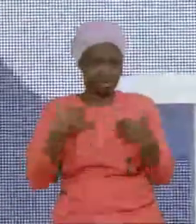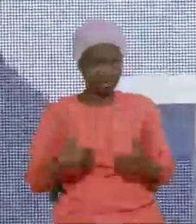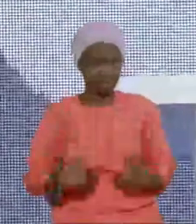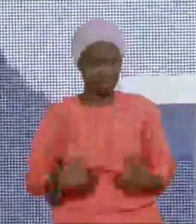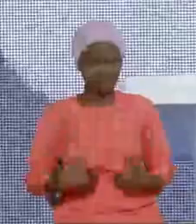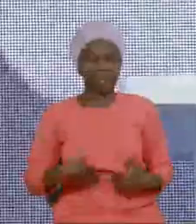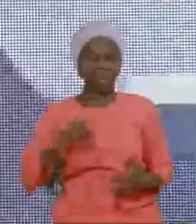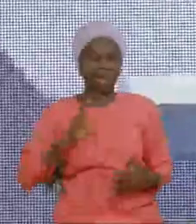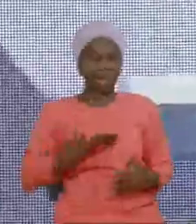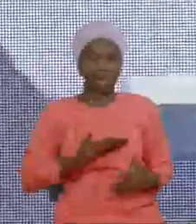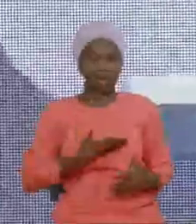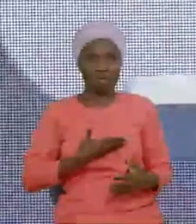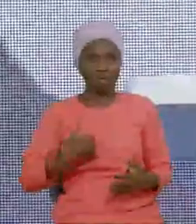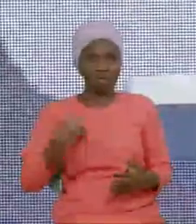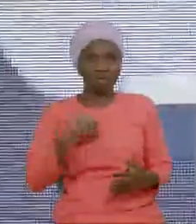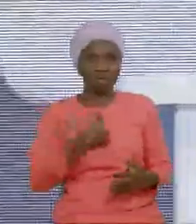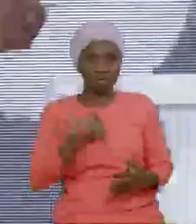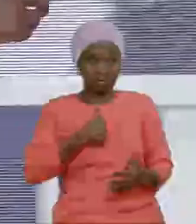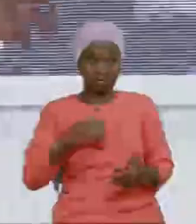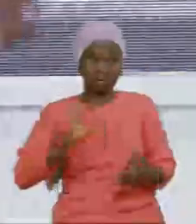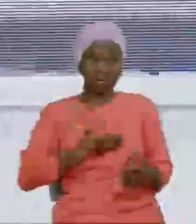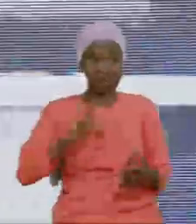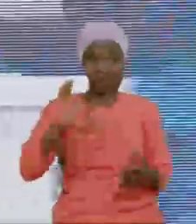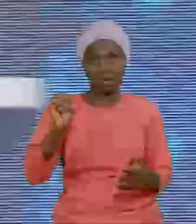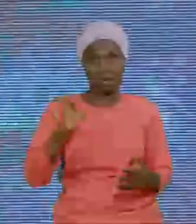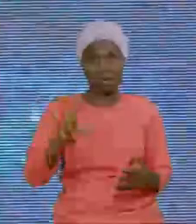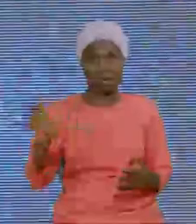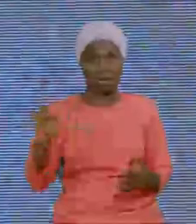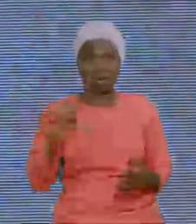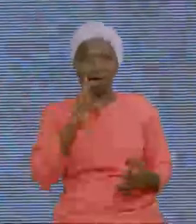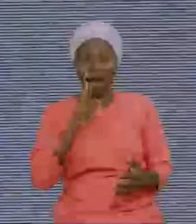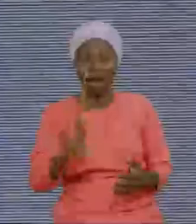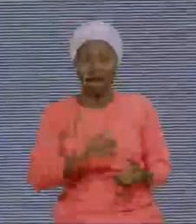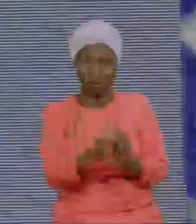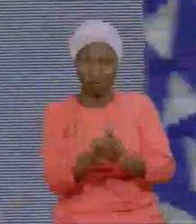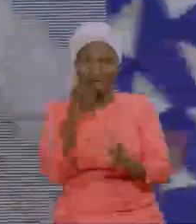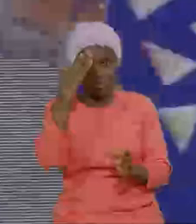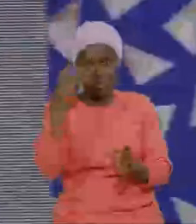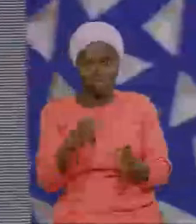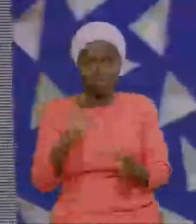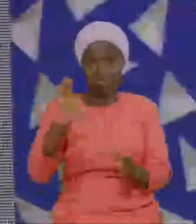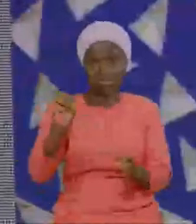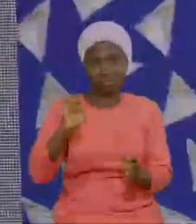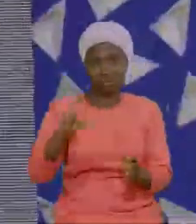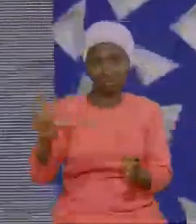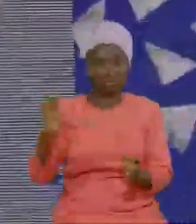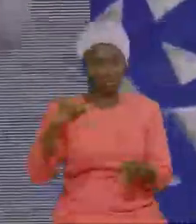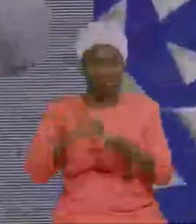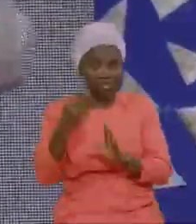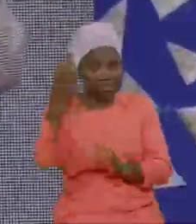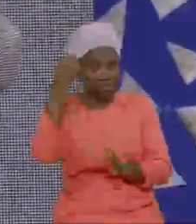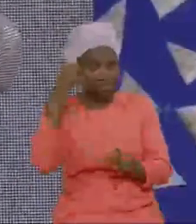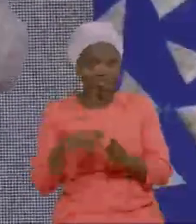Our cells are changing. Nous-mêmes nous changeons. Do you know the cells in the brain? Est-ce que vous savez que les cellules and du